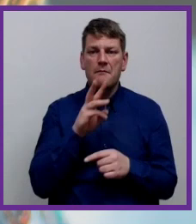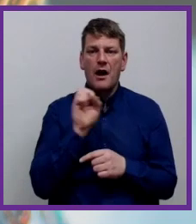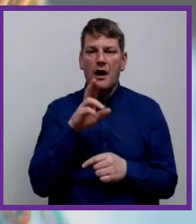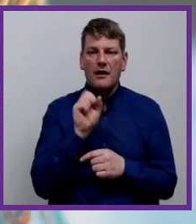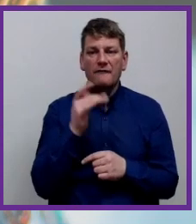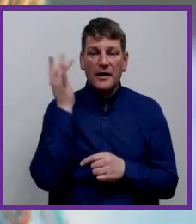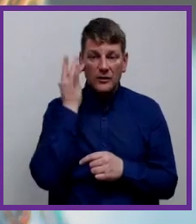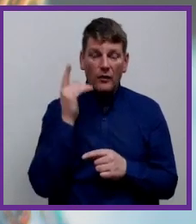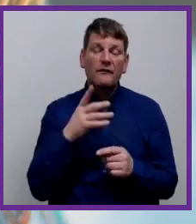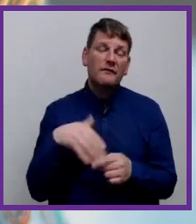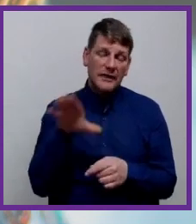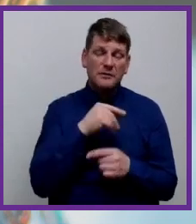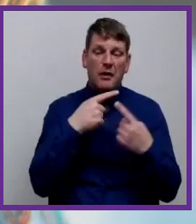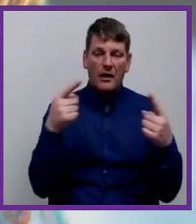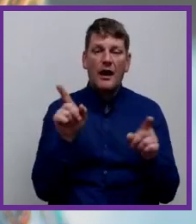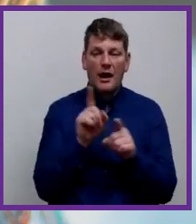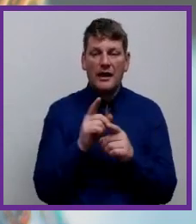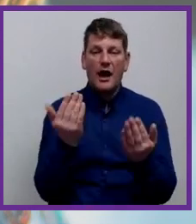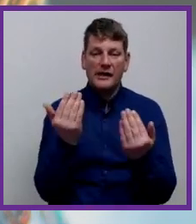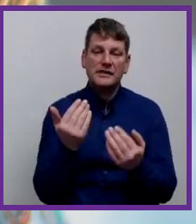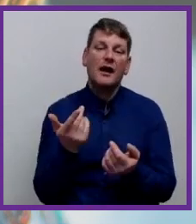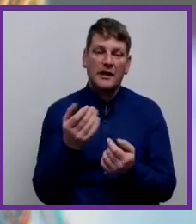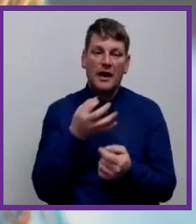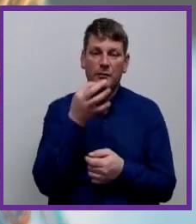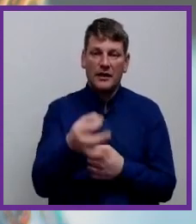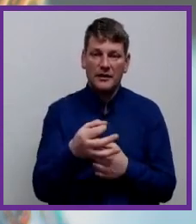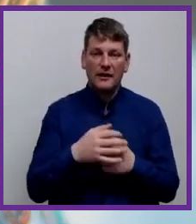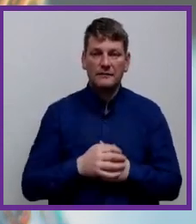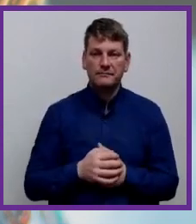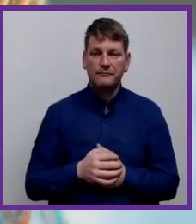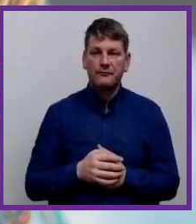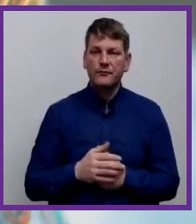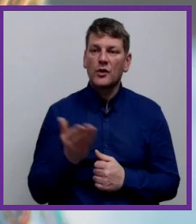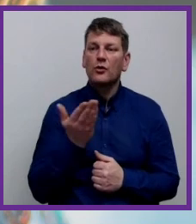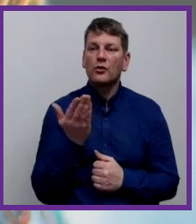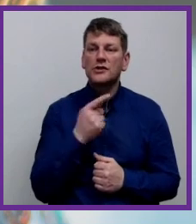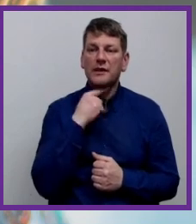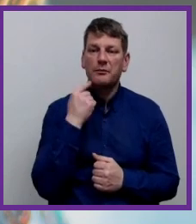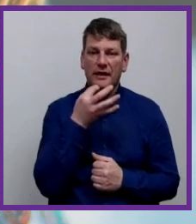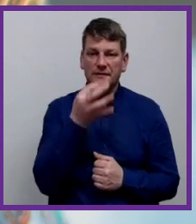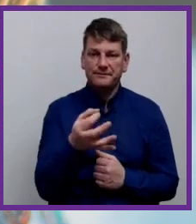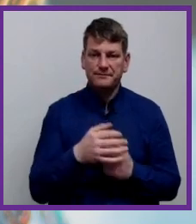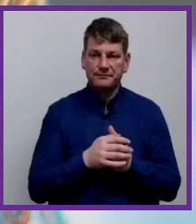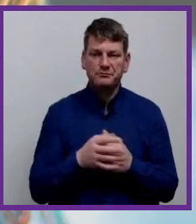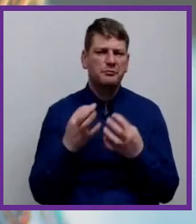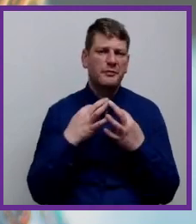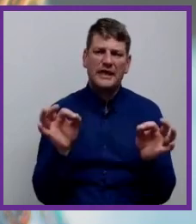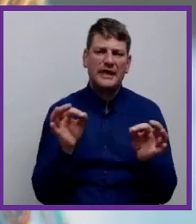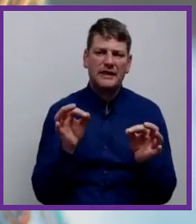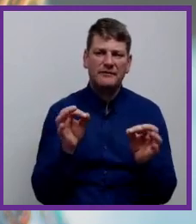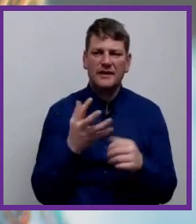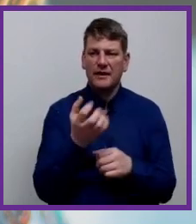visi pārējie arī, protams, aicināti atbildēt. Tā, kurš gribēs? Brīvi varat ņemt